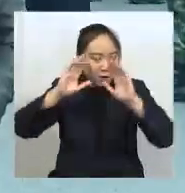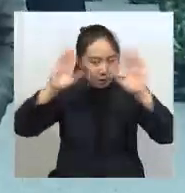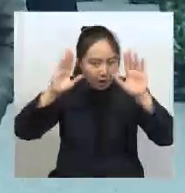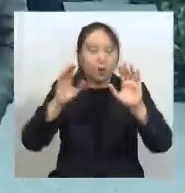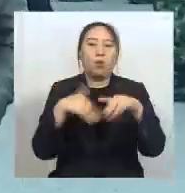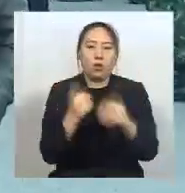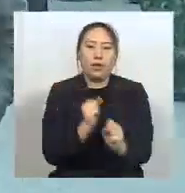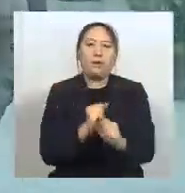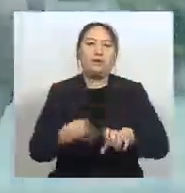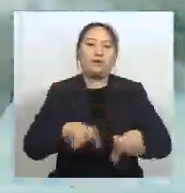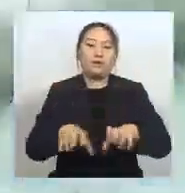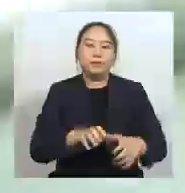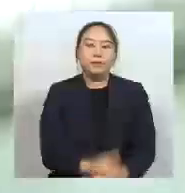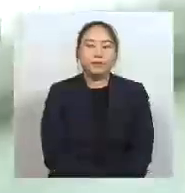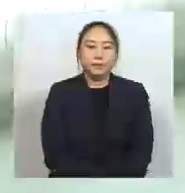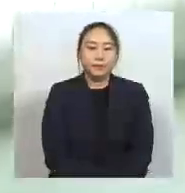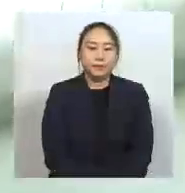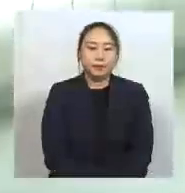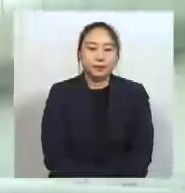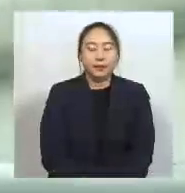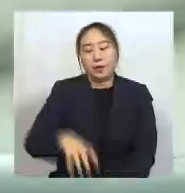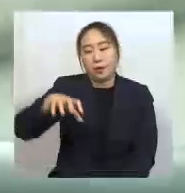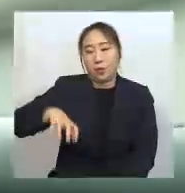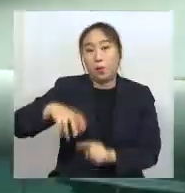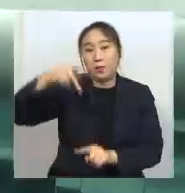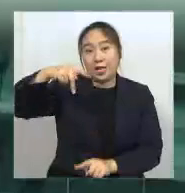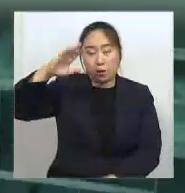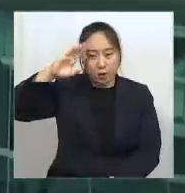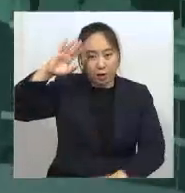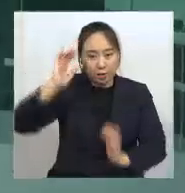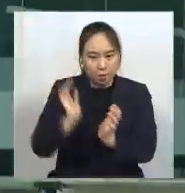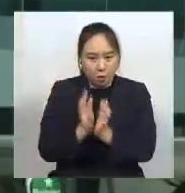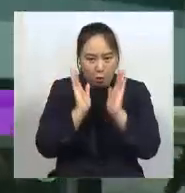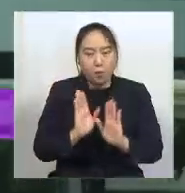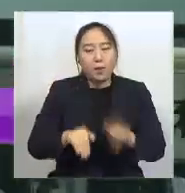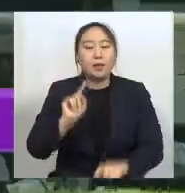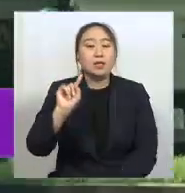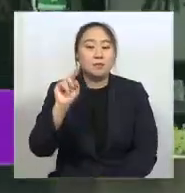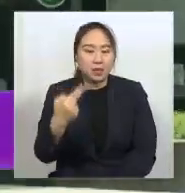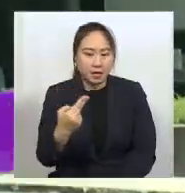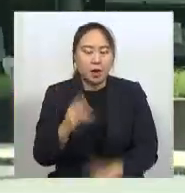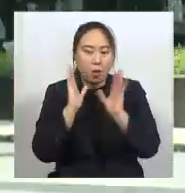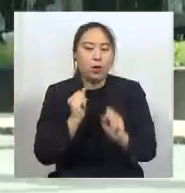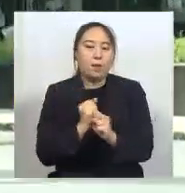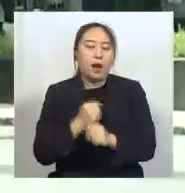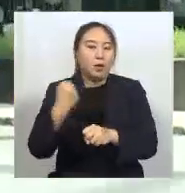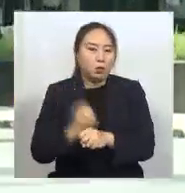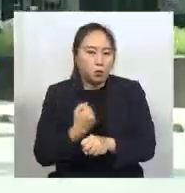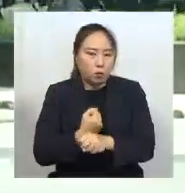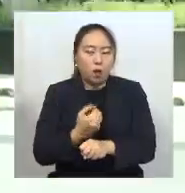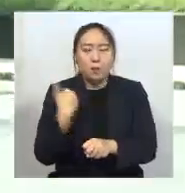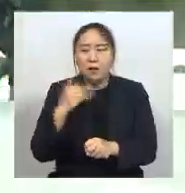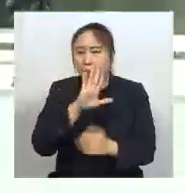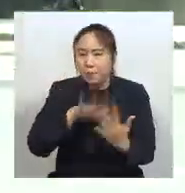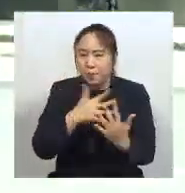ปฏิบัติหน้าที่ค่ะ หน่วยปฏิบัติการพิเศษทหารตำรวจกว่าหมื่นนายทำการซ้อมกำลังพลตามแผนเผชิญเหตุจากก